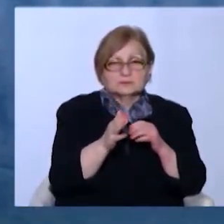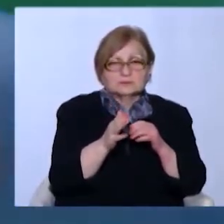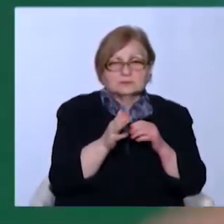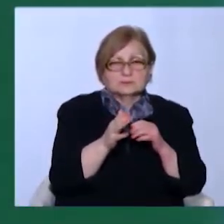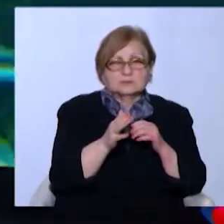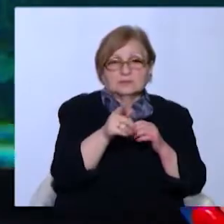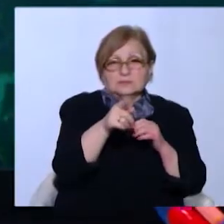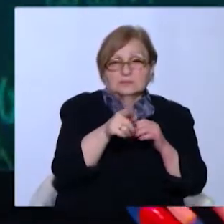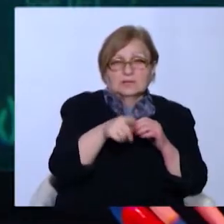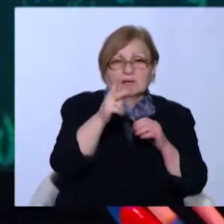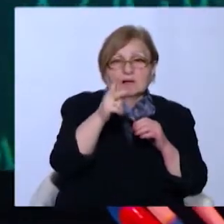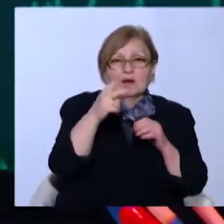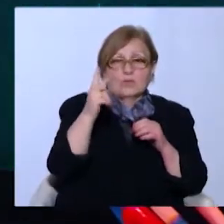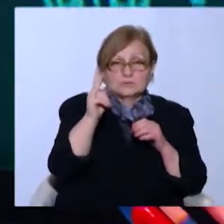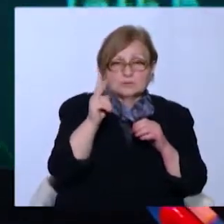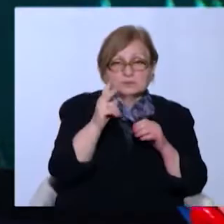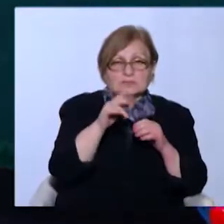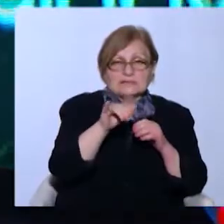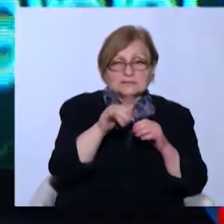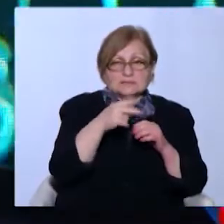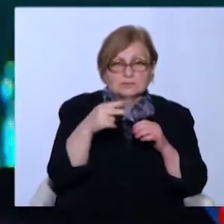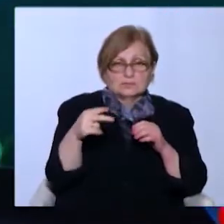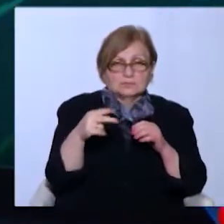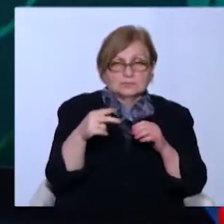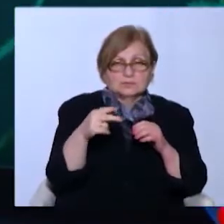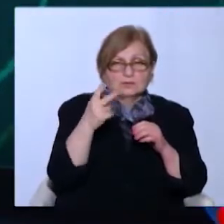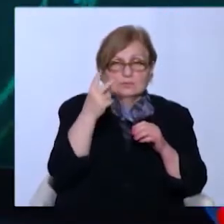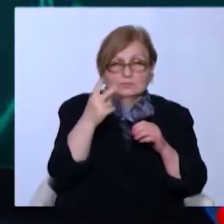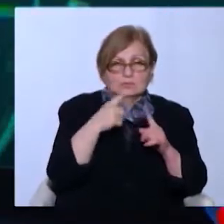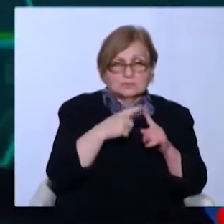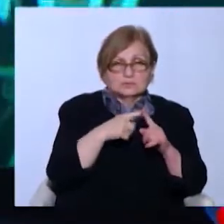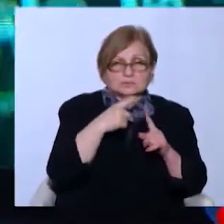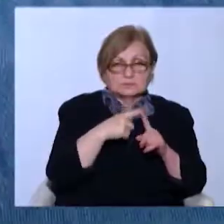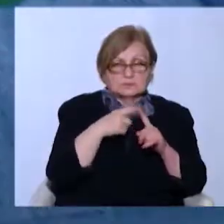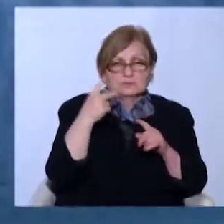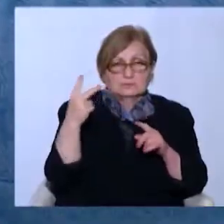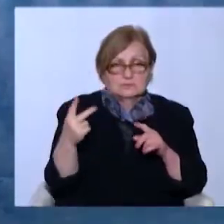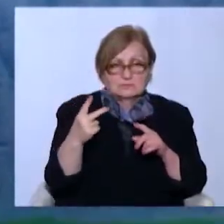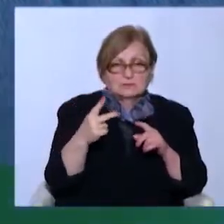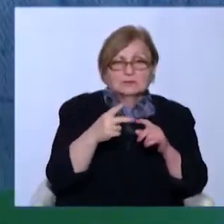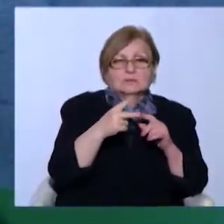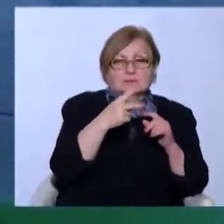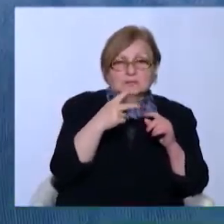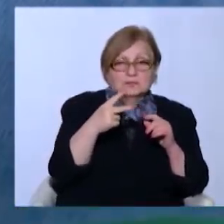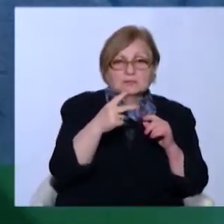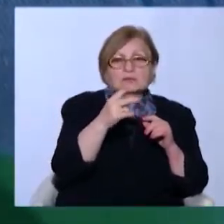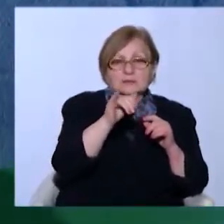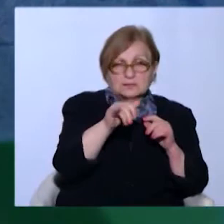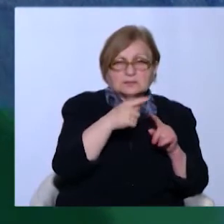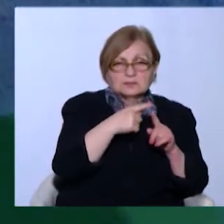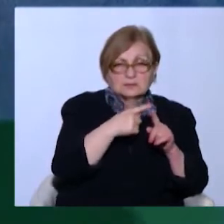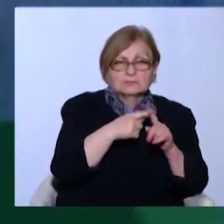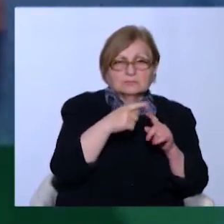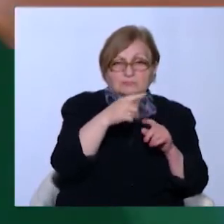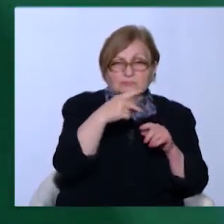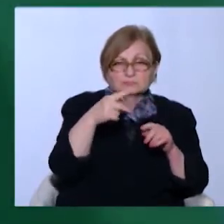კაუდრის 2-ისთვის მიიღება პასუხი Y უდრის 2X პლუს 2 და Y უდრის -1 მეორედ X პლუს